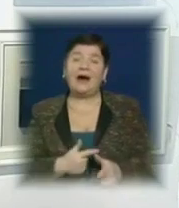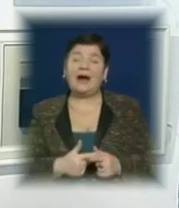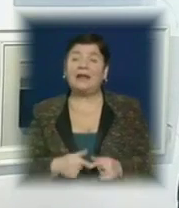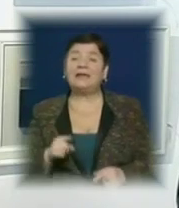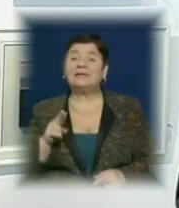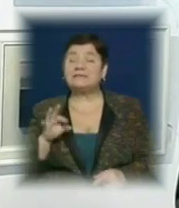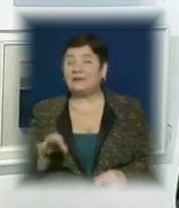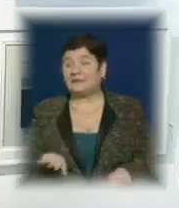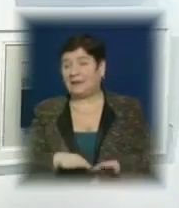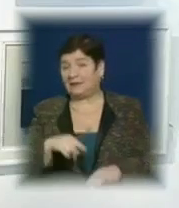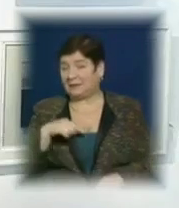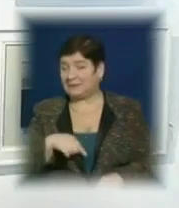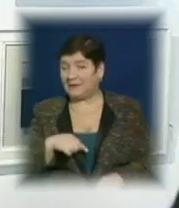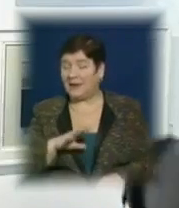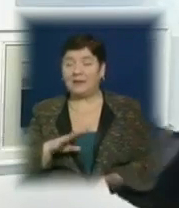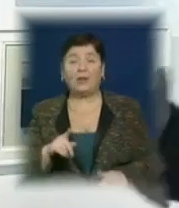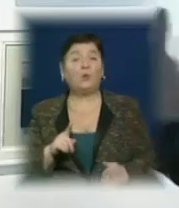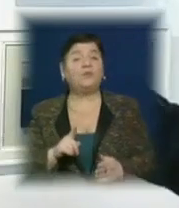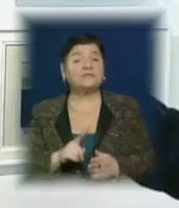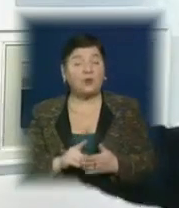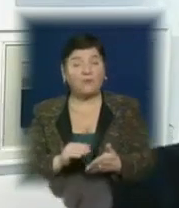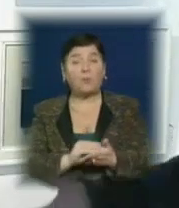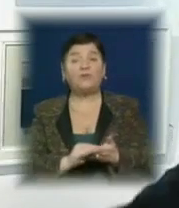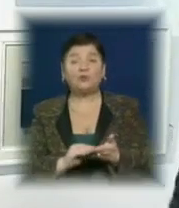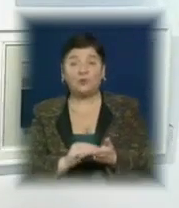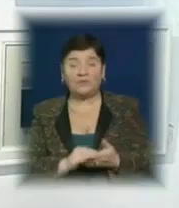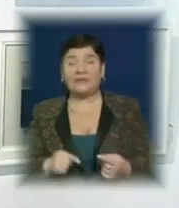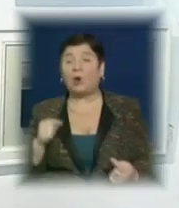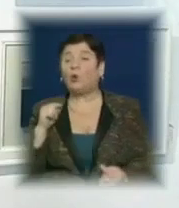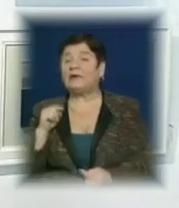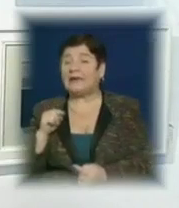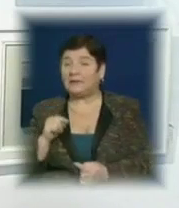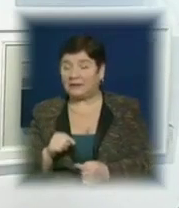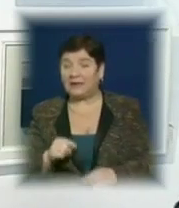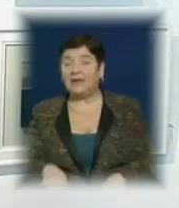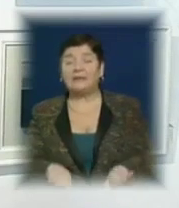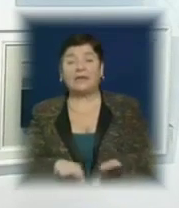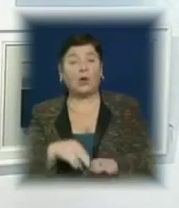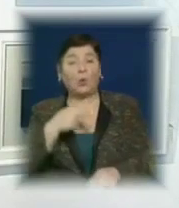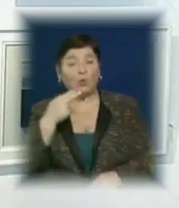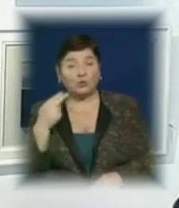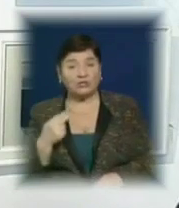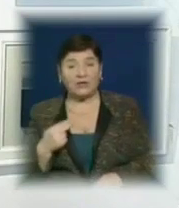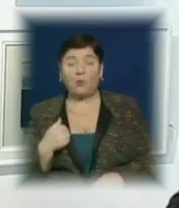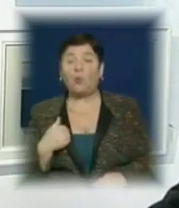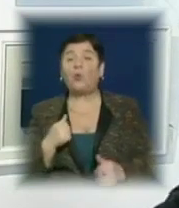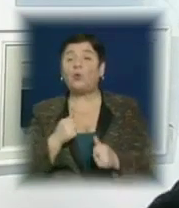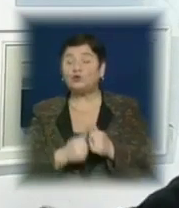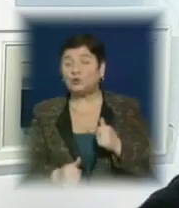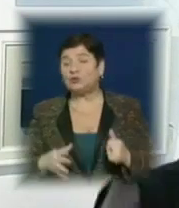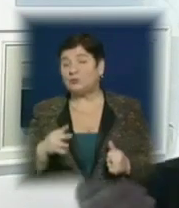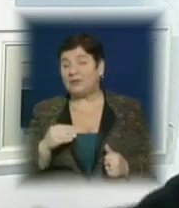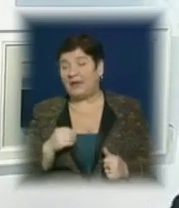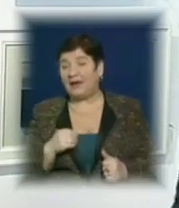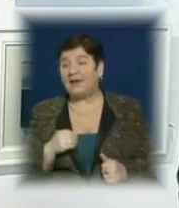чисто настроєві роботи. Не обов'язково, ще раз повторююсь, малювати конкретику, як малюють деякі художники. Ну, кожного своє, кожен по-своєму